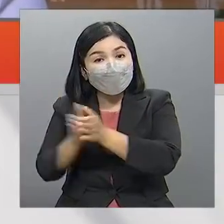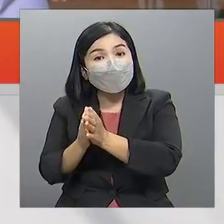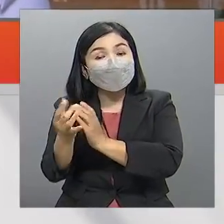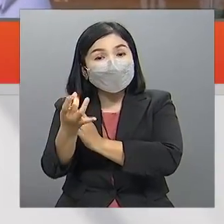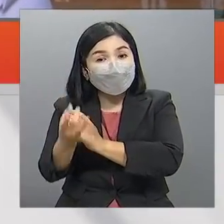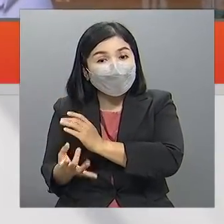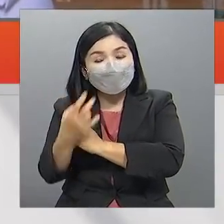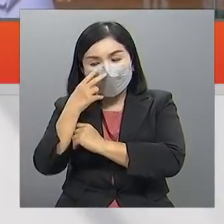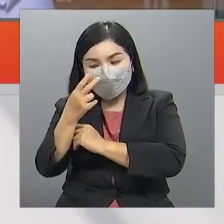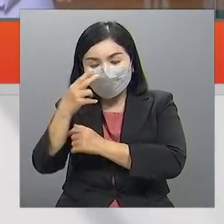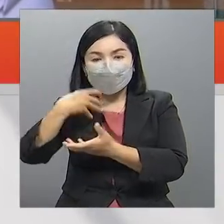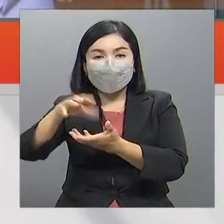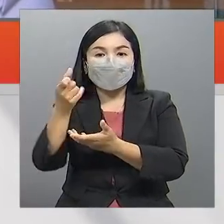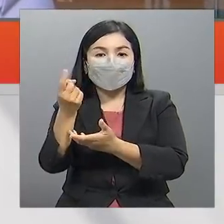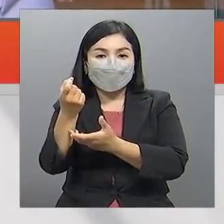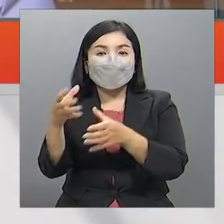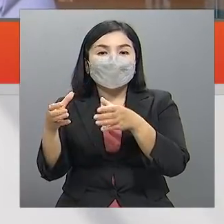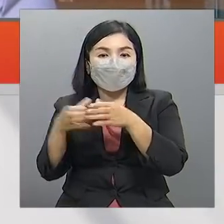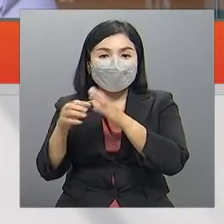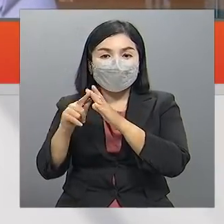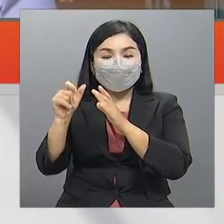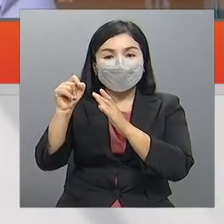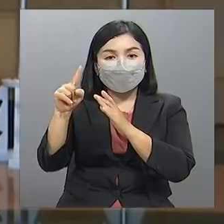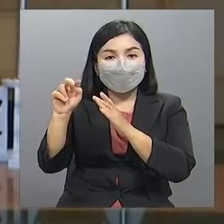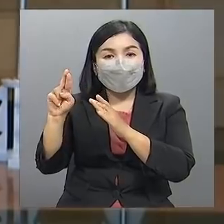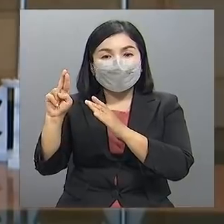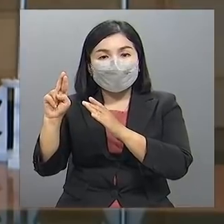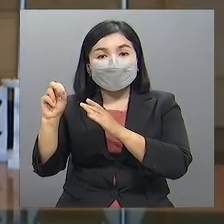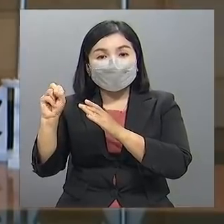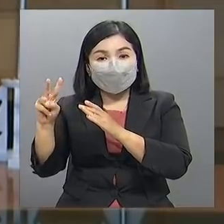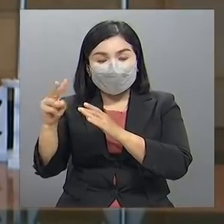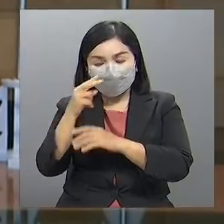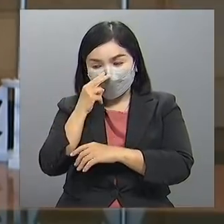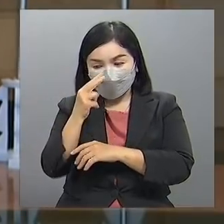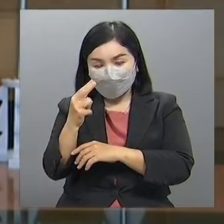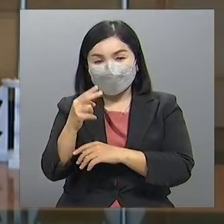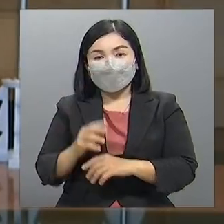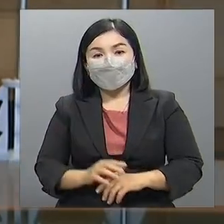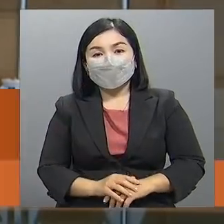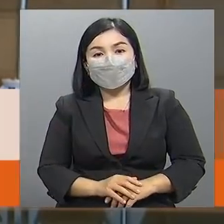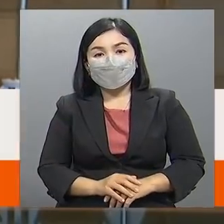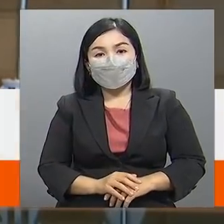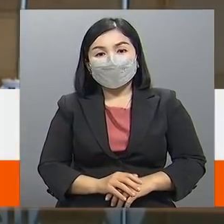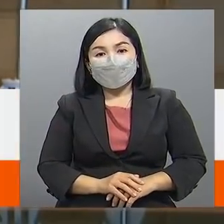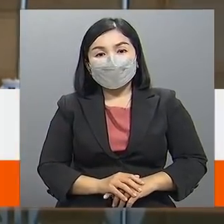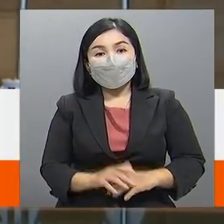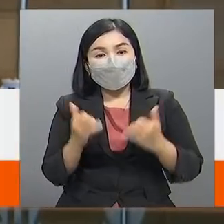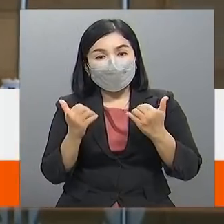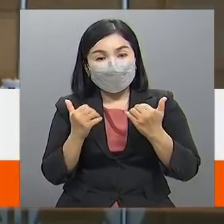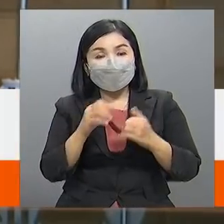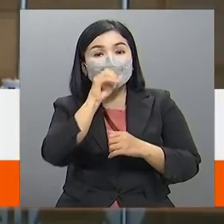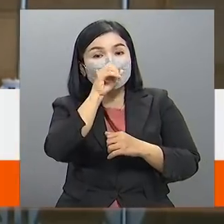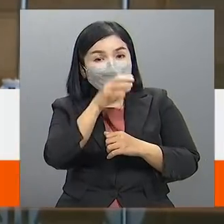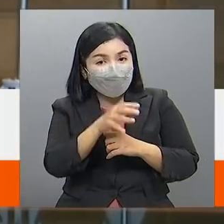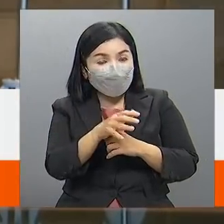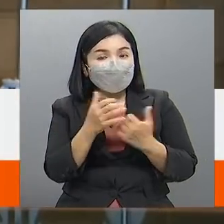ายงานสดจากพรรคเศรษฐกิจไทยค่ะ ค่ะคุณสวรักษ์ค่ะบิ๊กน้อยยังย้ำด้วยนะคะว่าแม้ว่าจะอยู่คน